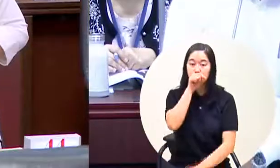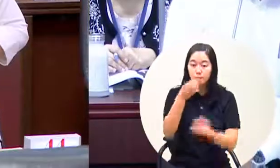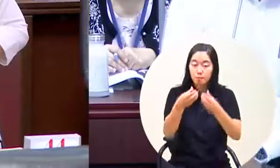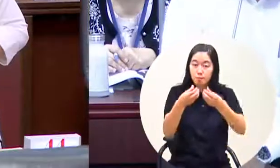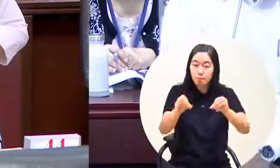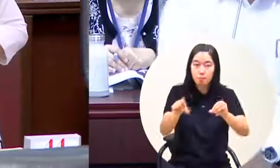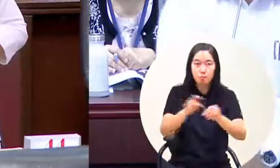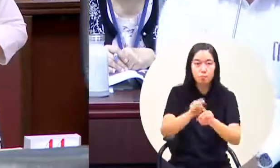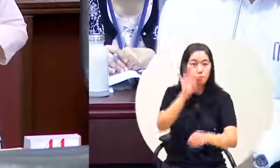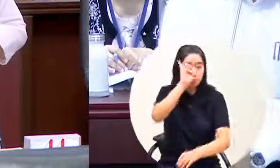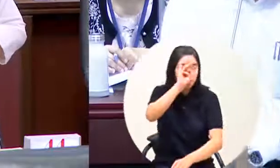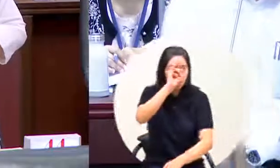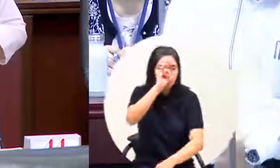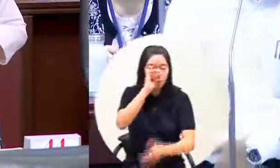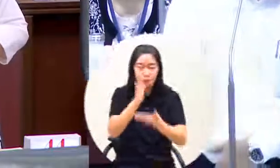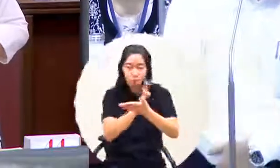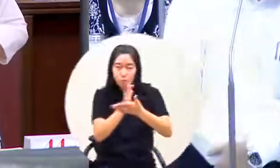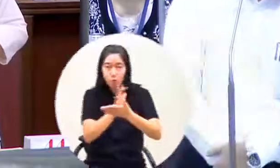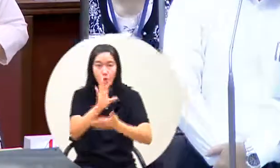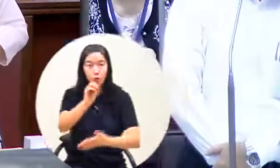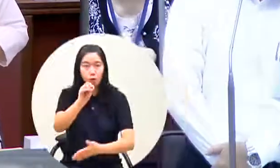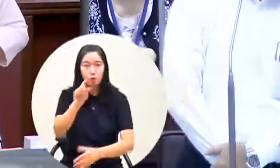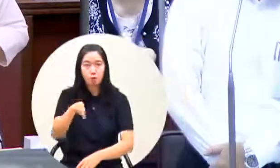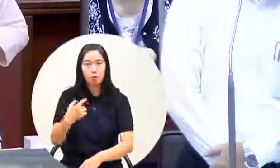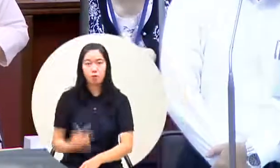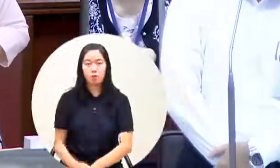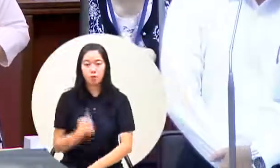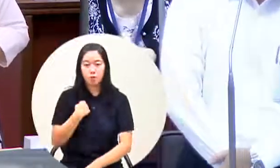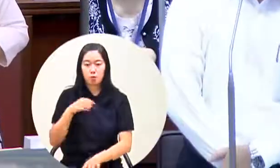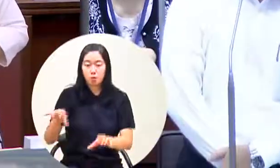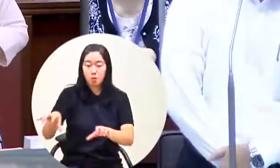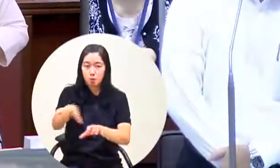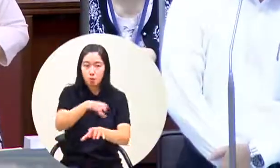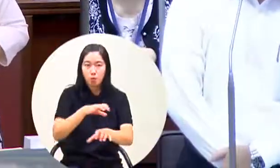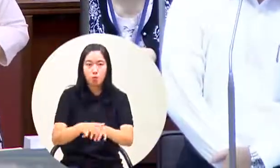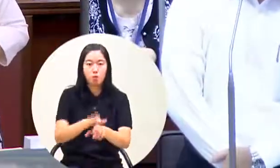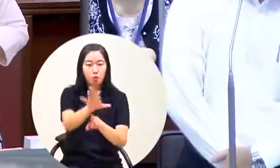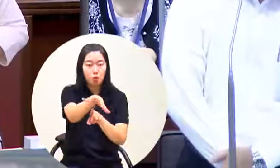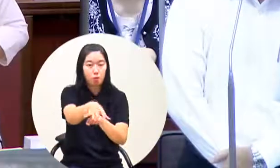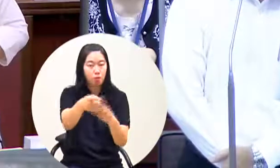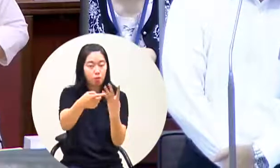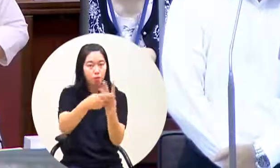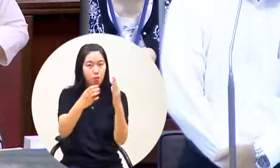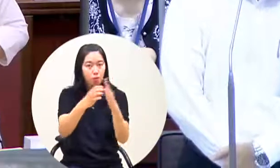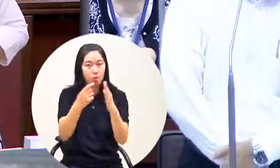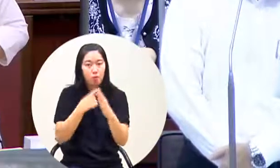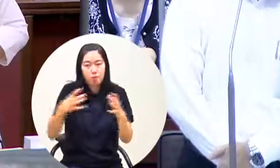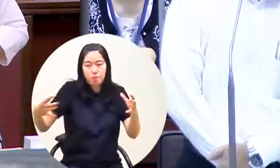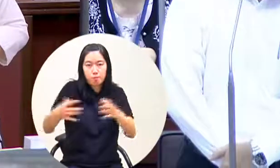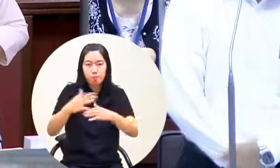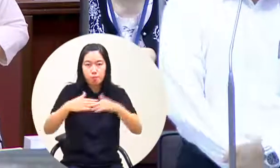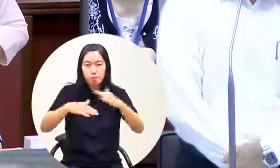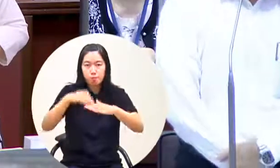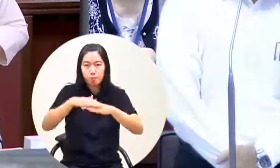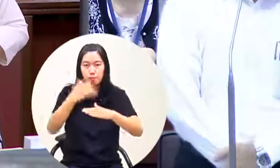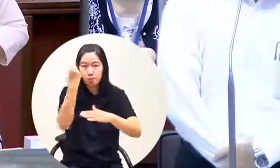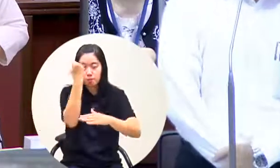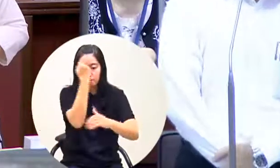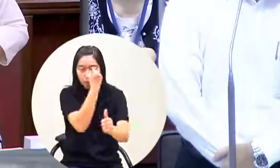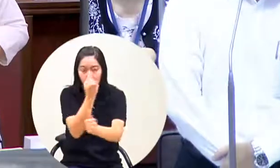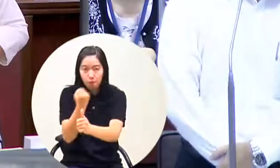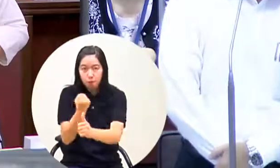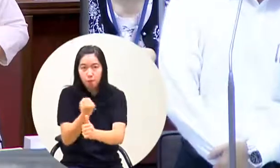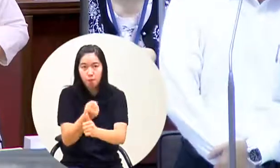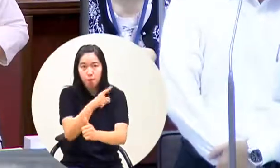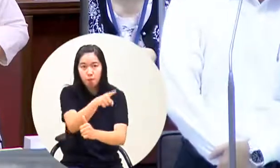查这检查的部分是在地方上我们是跟农业局一起把关，那农业局负责是产地的